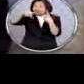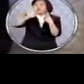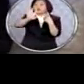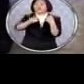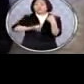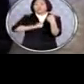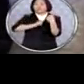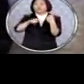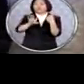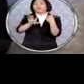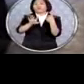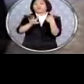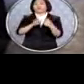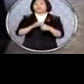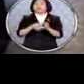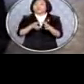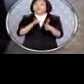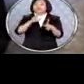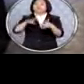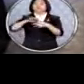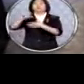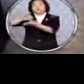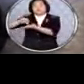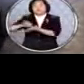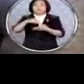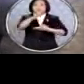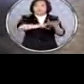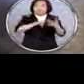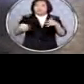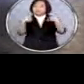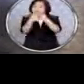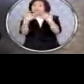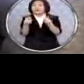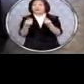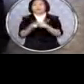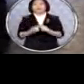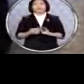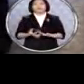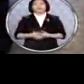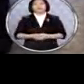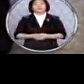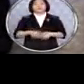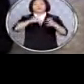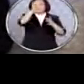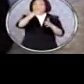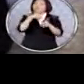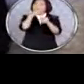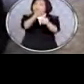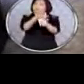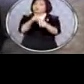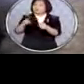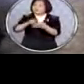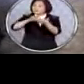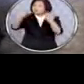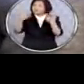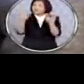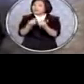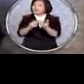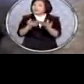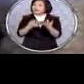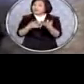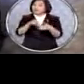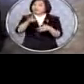那这个问题出在产销问题，做总统的要告诉我们他要怎么处理这些产销问题，这些农业问题他